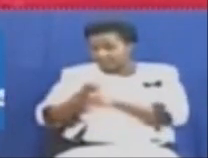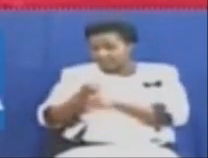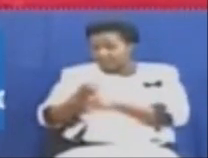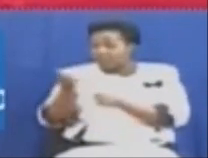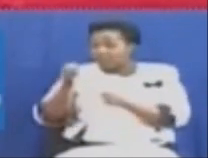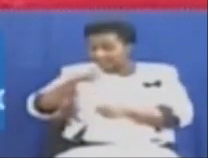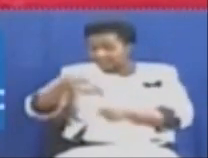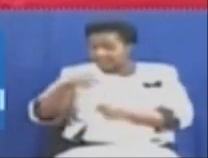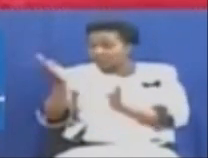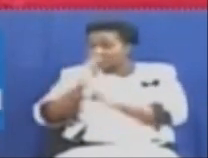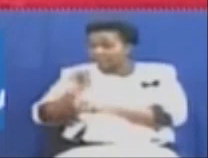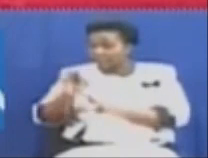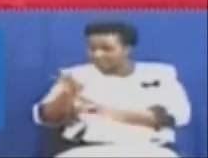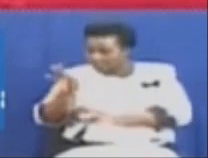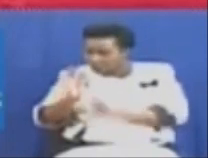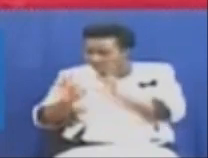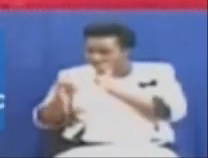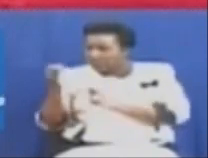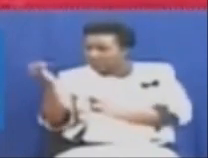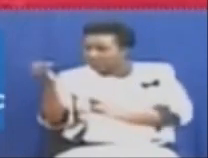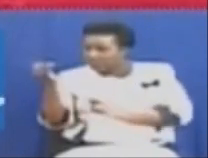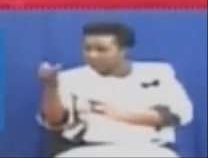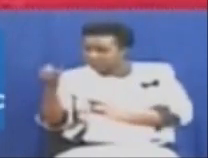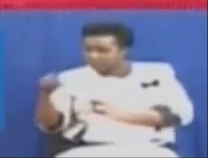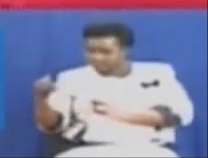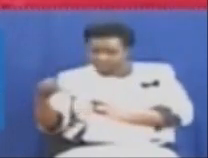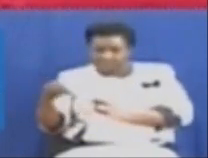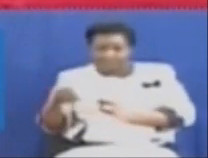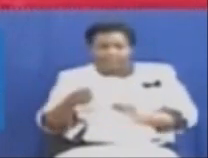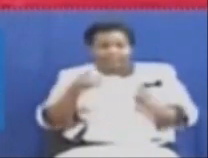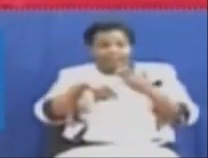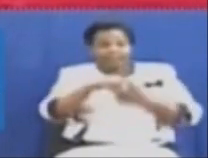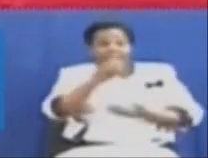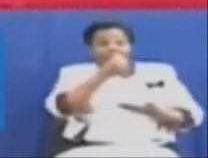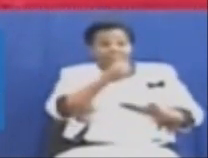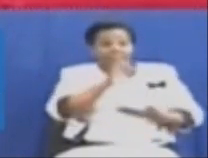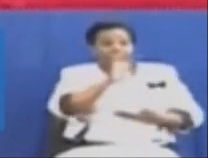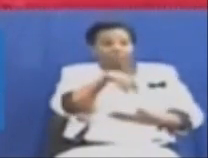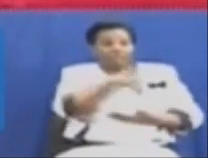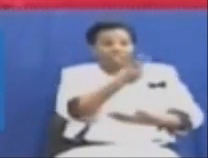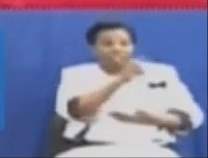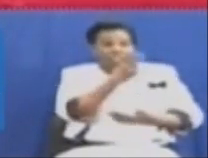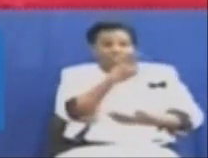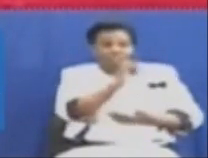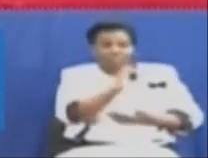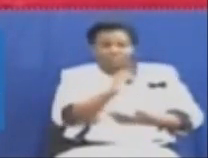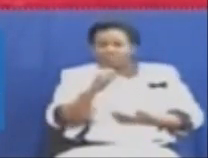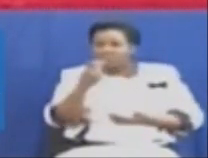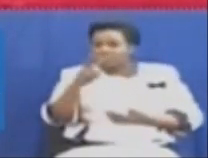Mheshimiwa Naibu Waziri wa Ofisi ya Rais TAMISEMI, majibu.